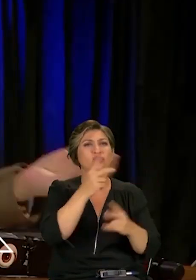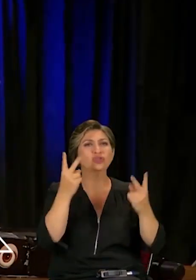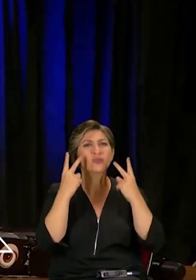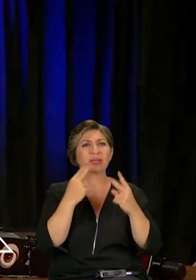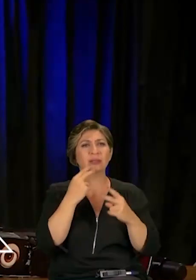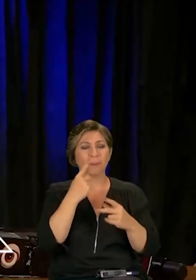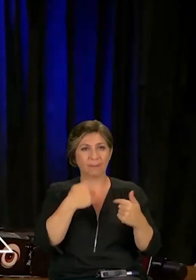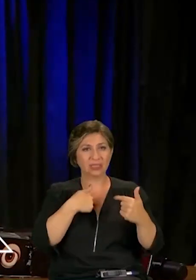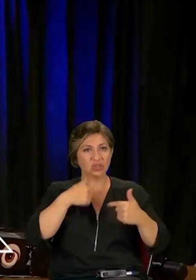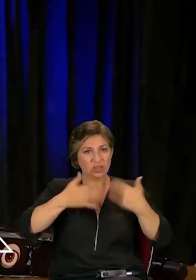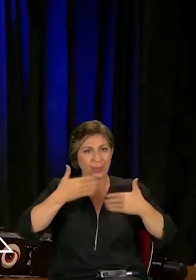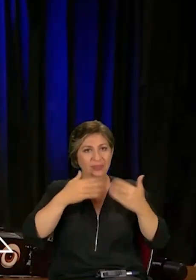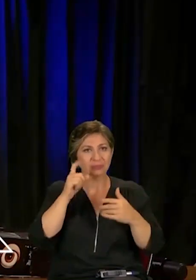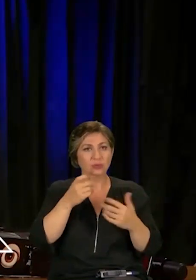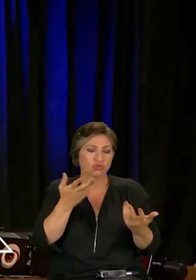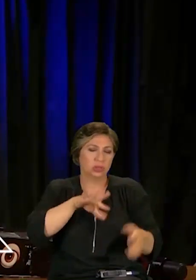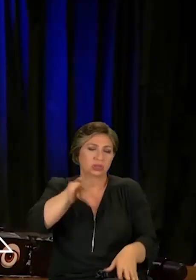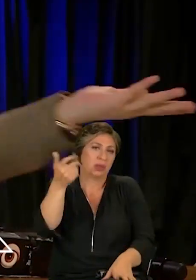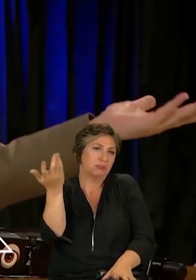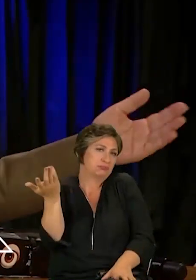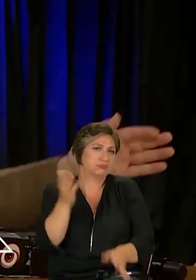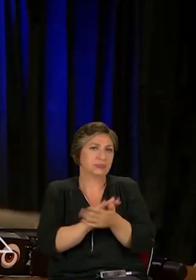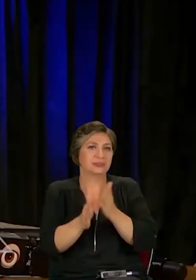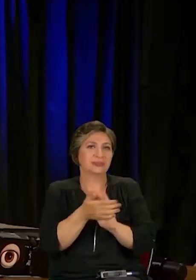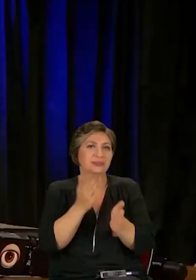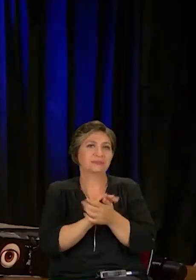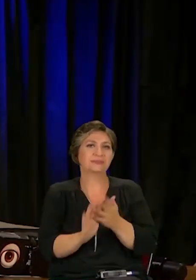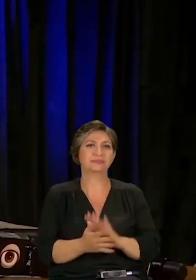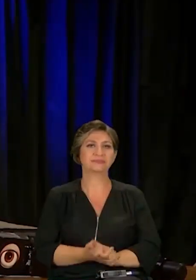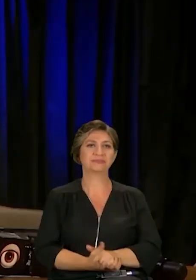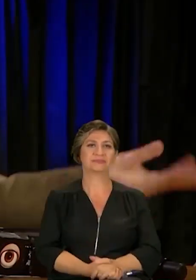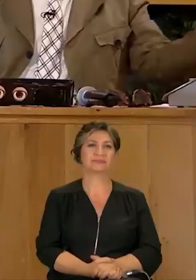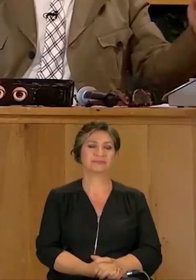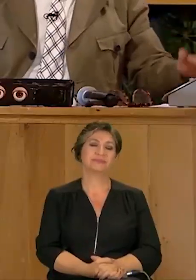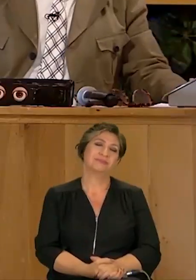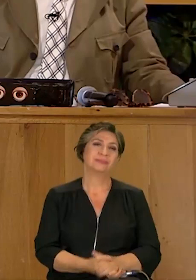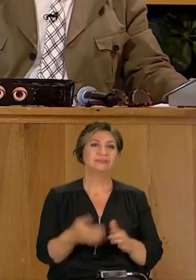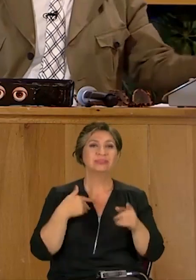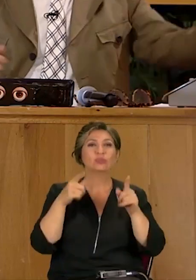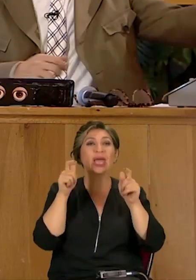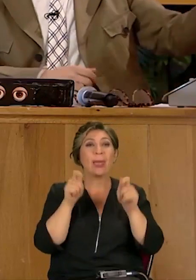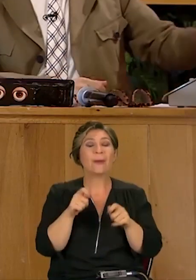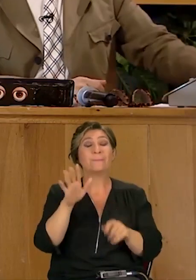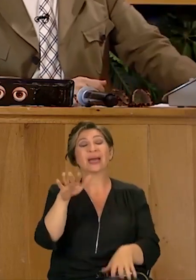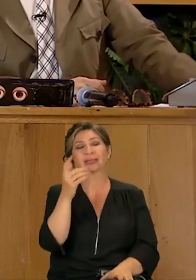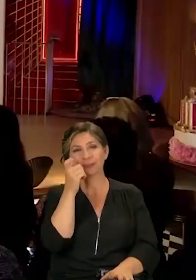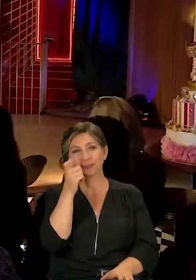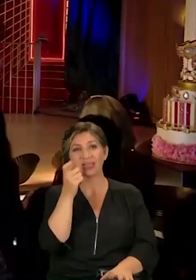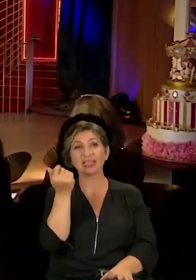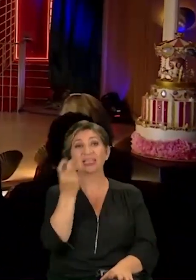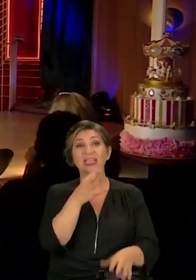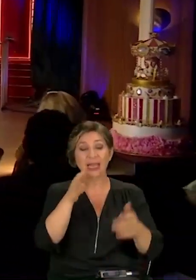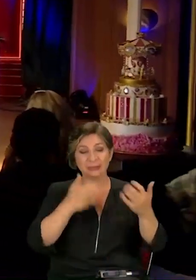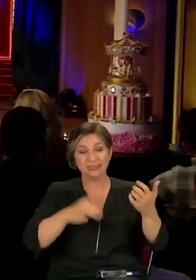şovdaki kadın dedi ki beni de çalabilir misin dedi. Tabii ki çalarım dedi. Bitti abi konu. Bitti. Biz bunu yapmaya... Bak kaç tane